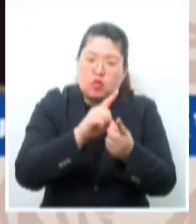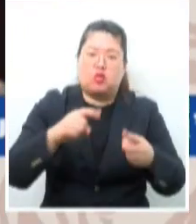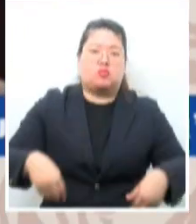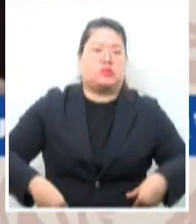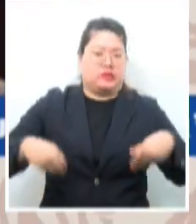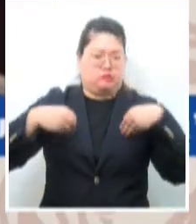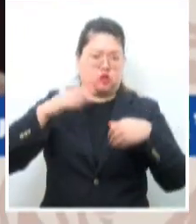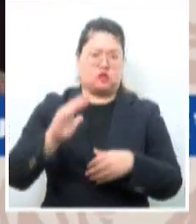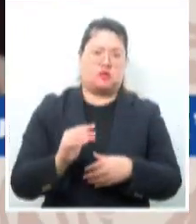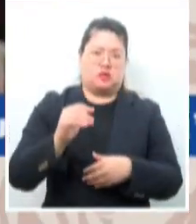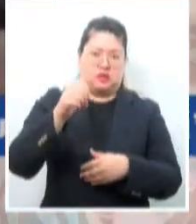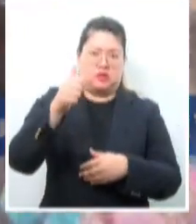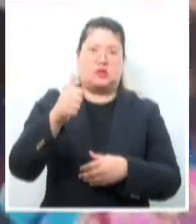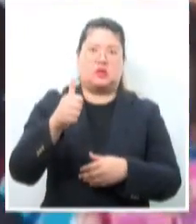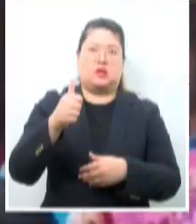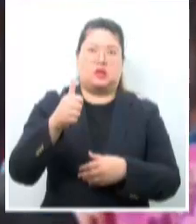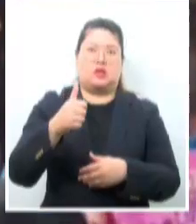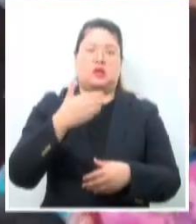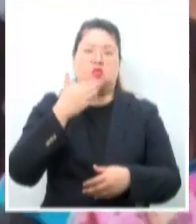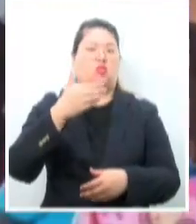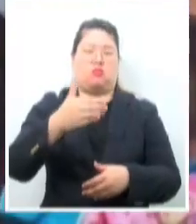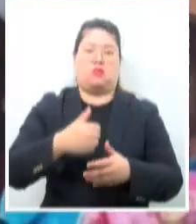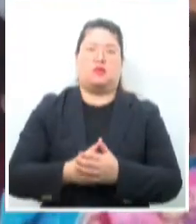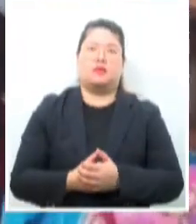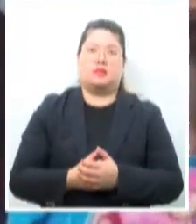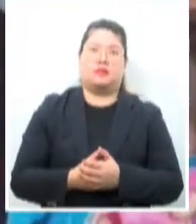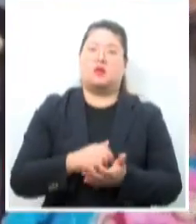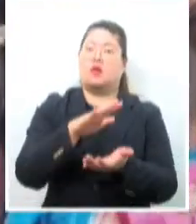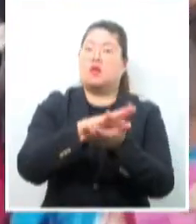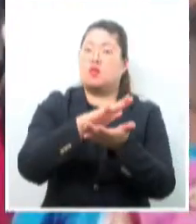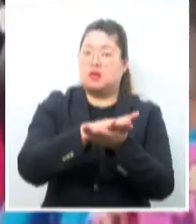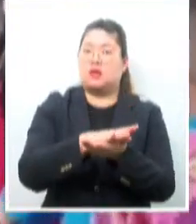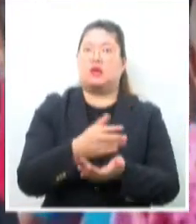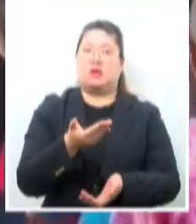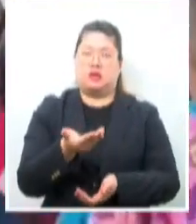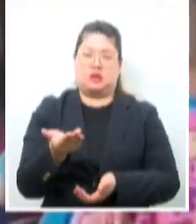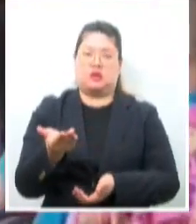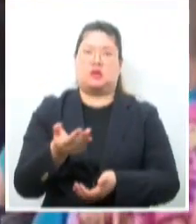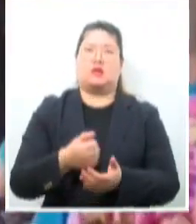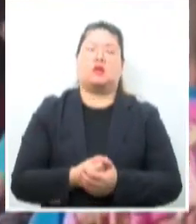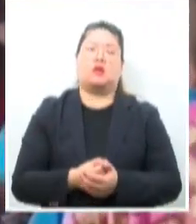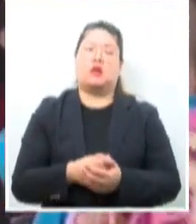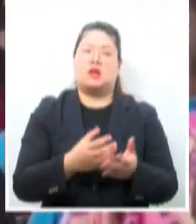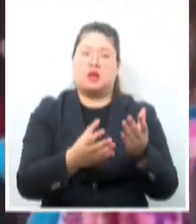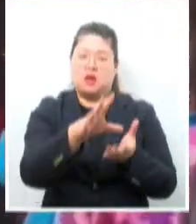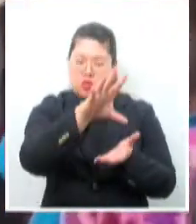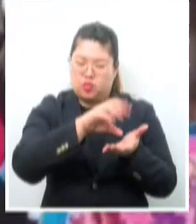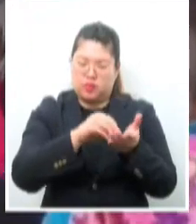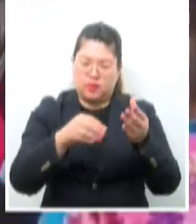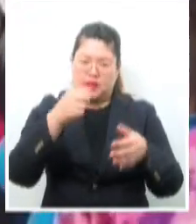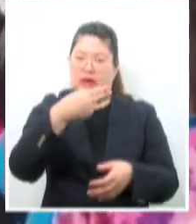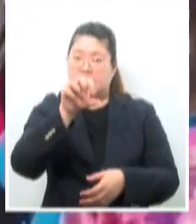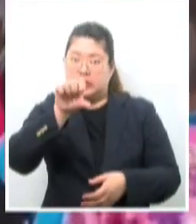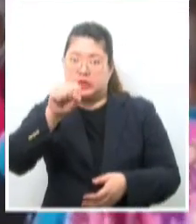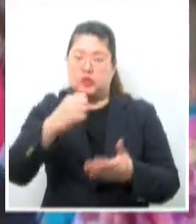ที่ดีเพื่อให้เกิดความสมดุลและยั่งยืนโรงเรียนบ้านผักเฮือกนำหลักสูตรรักป่าน่านสู่กระบวนการเรียนการสอน